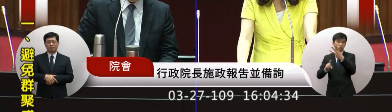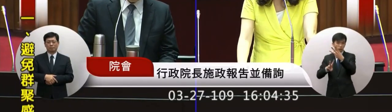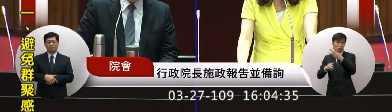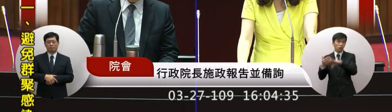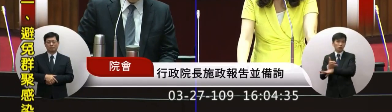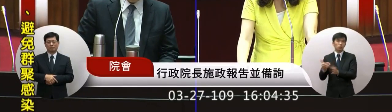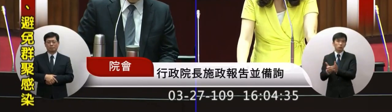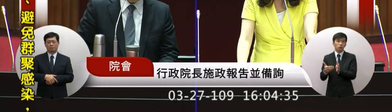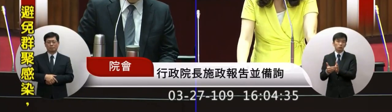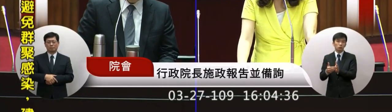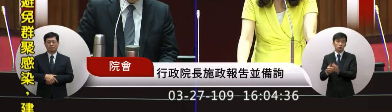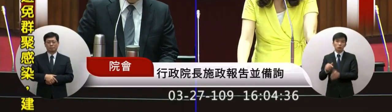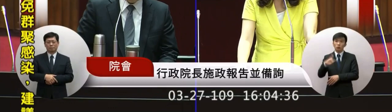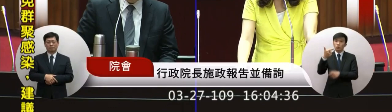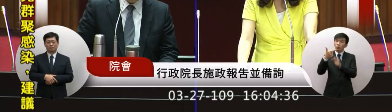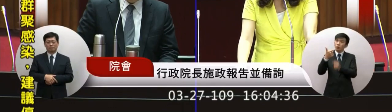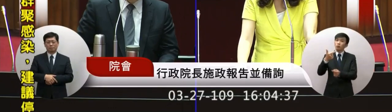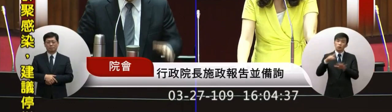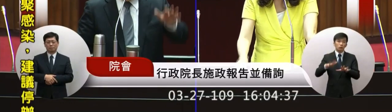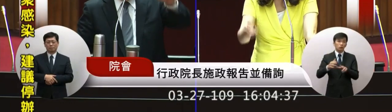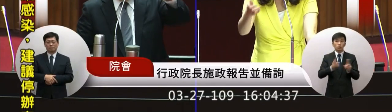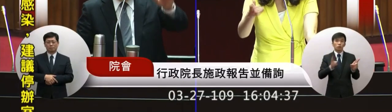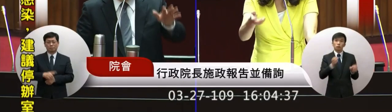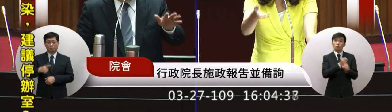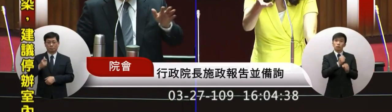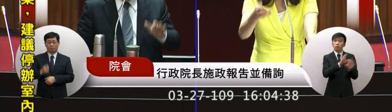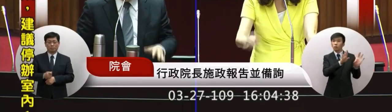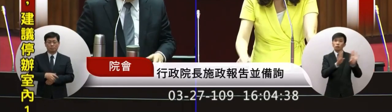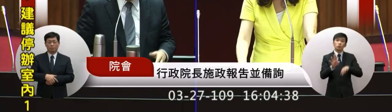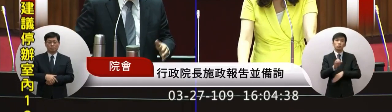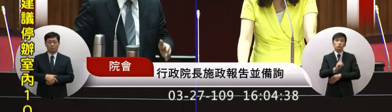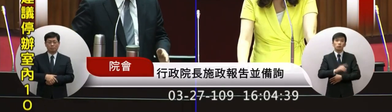哈，啊，现在执行的状况是怎么样？